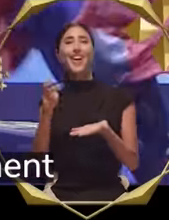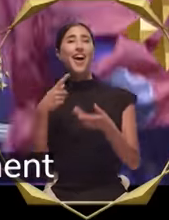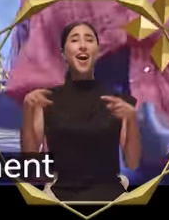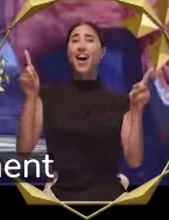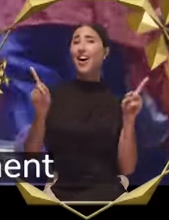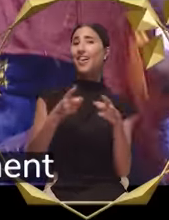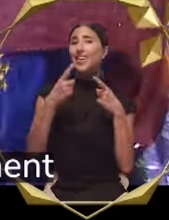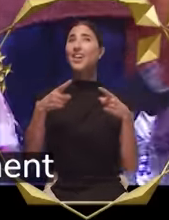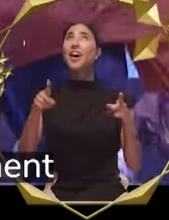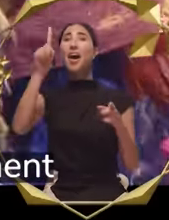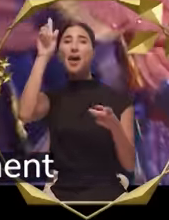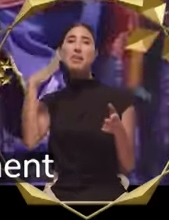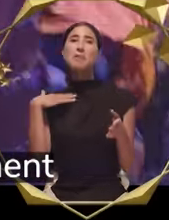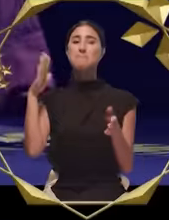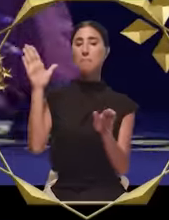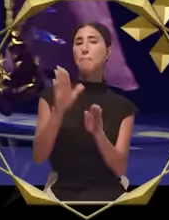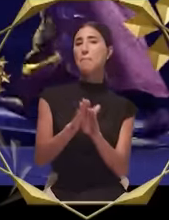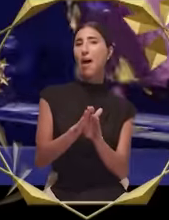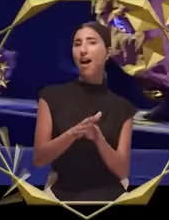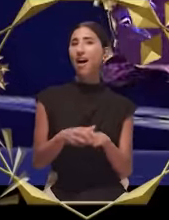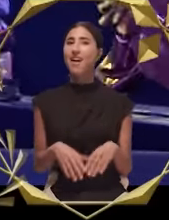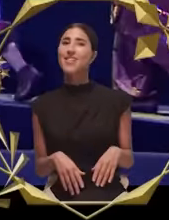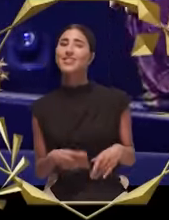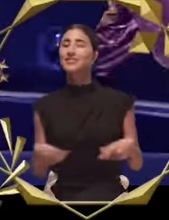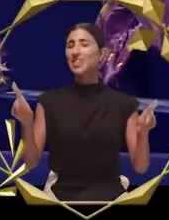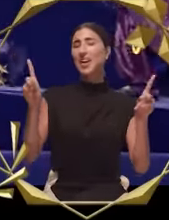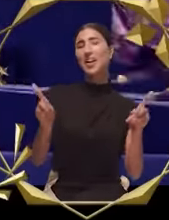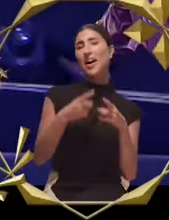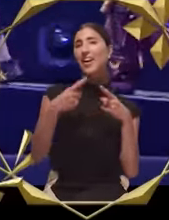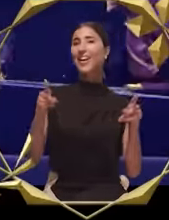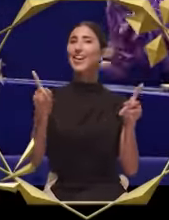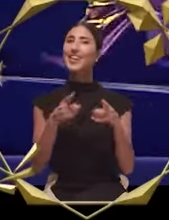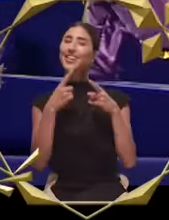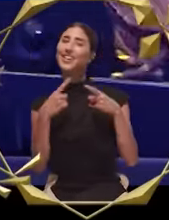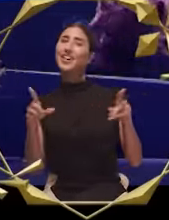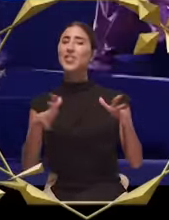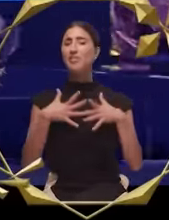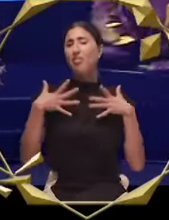خلق الأم يا رب الموال لا لا لا لا لا لا لا